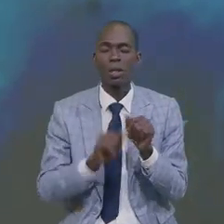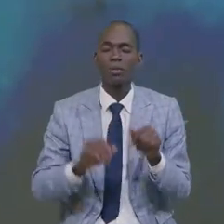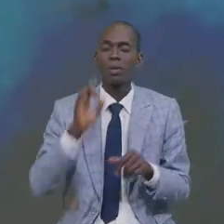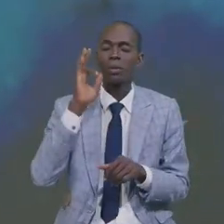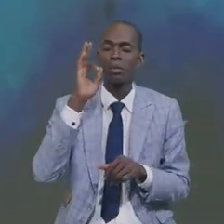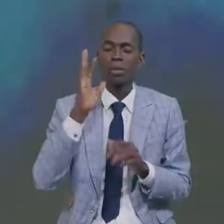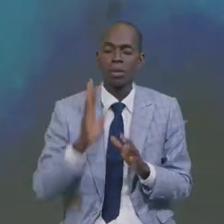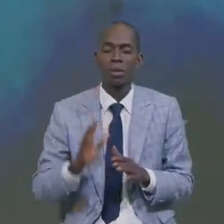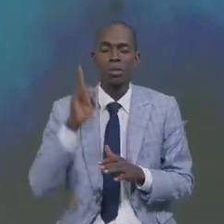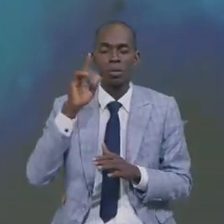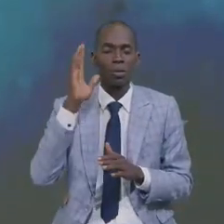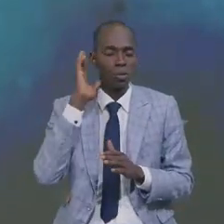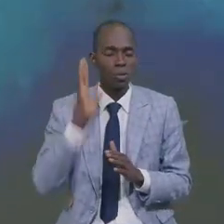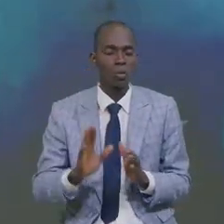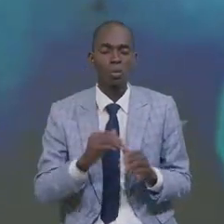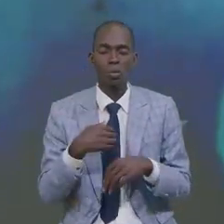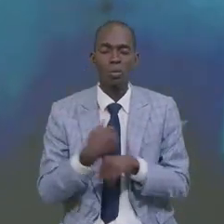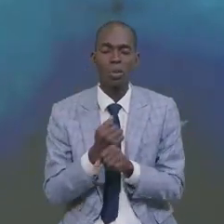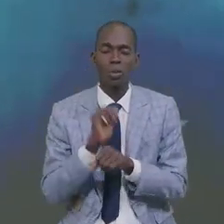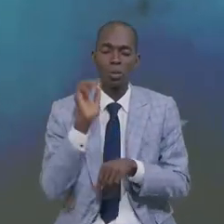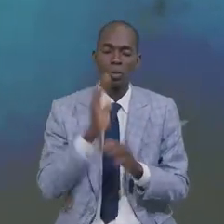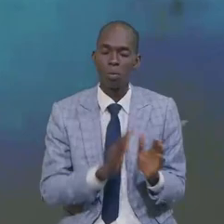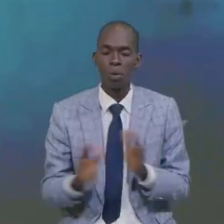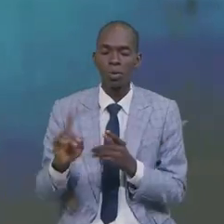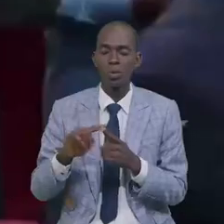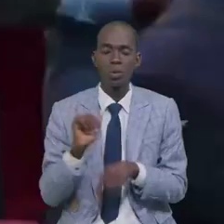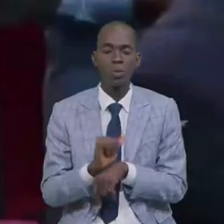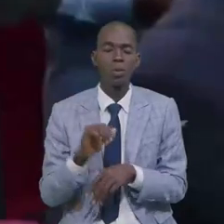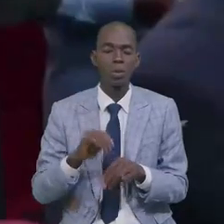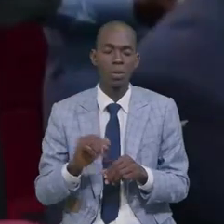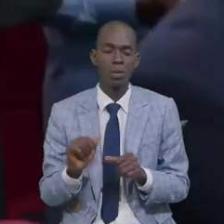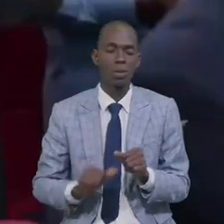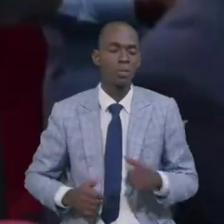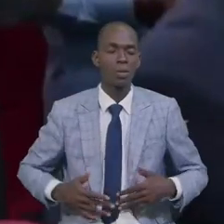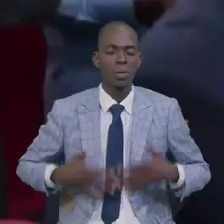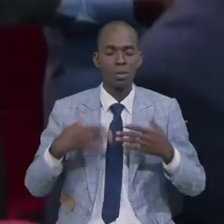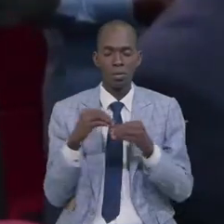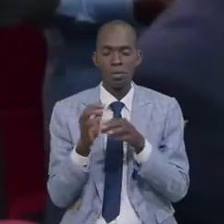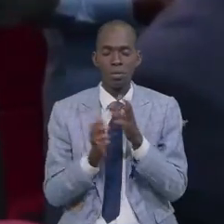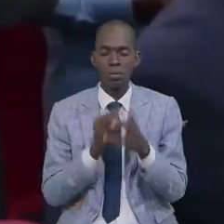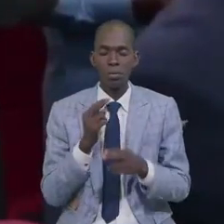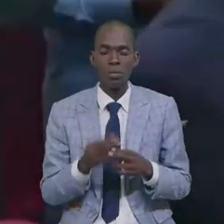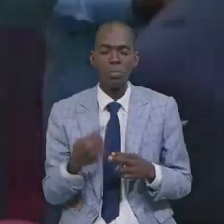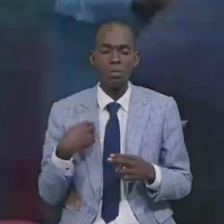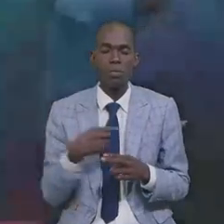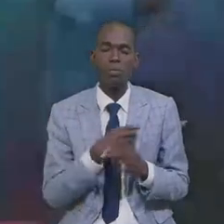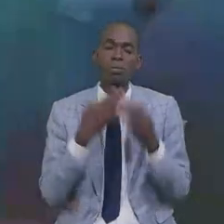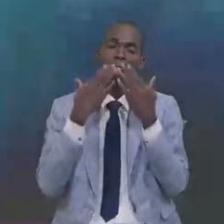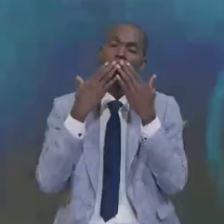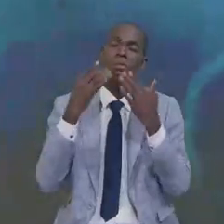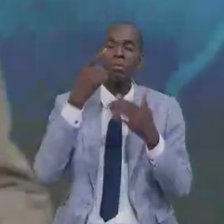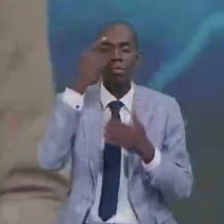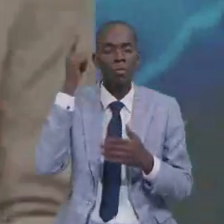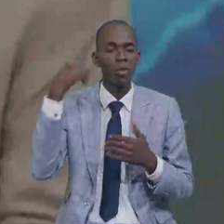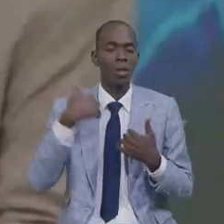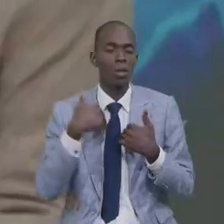sœur, et que tu accomplisses tes plans, ta volonté dans chaque vie au nom de Jésus. Nous te remercions